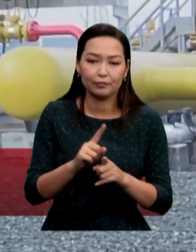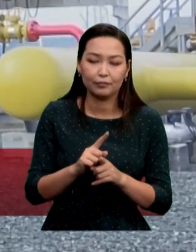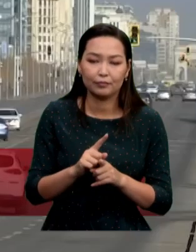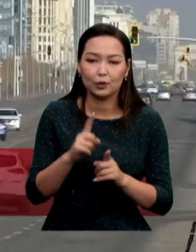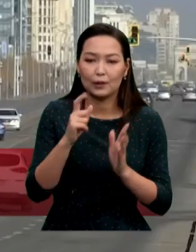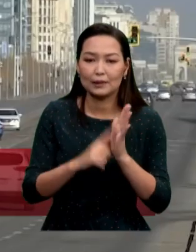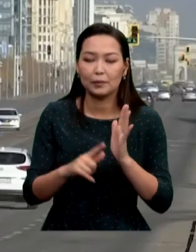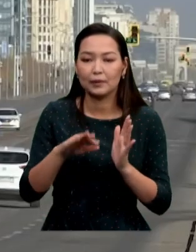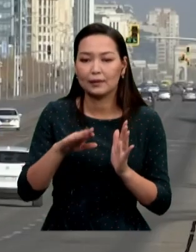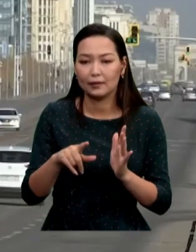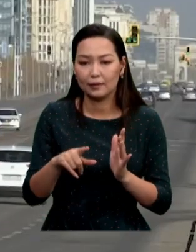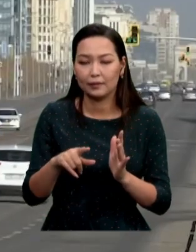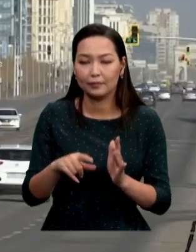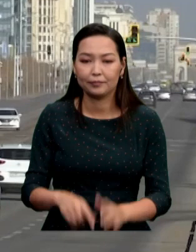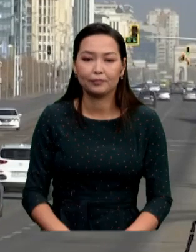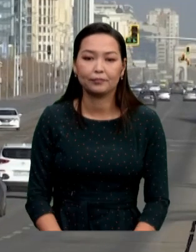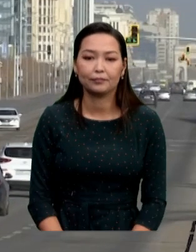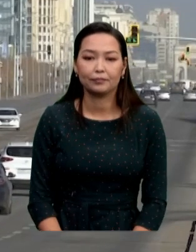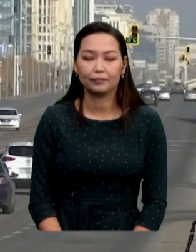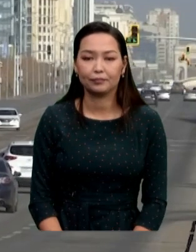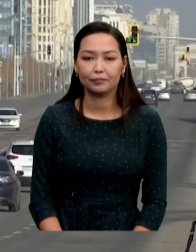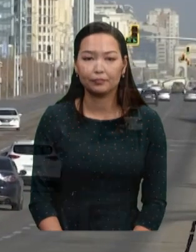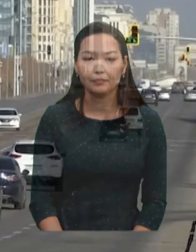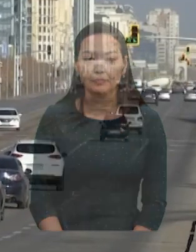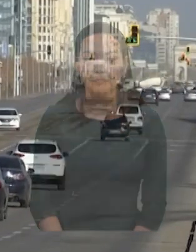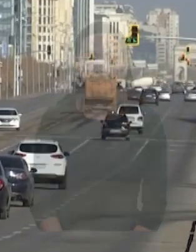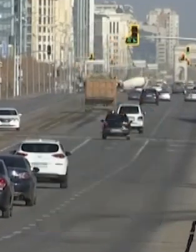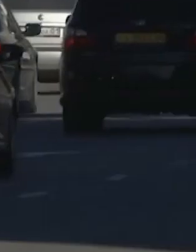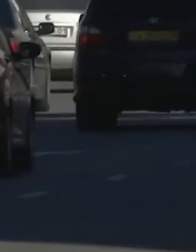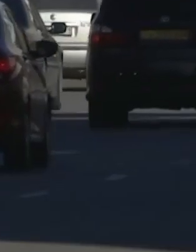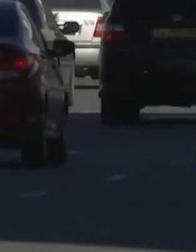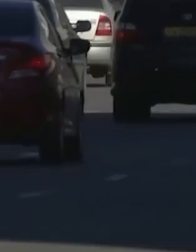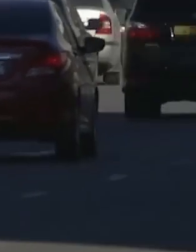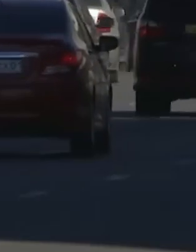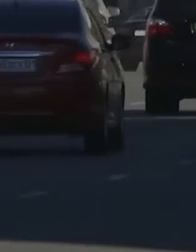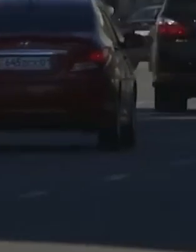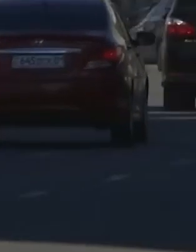180 тенге. Бота Ибрагимова, Шалкар Шуахпай, Виктор Джигирис, Нурбулат Кулумканов, Атамикен, Бизнес.